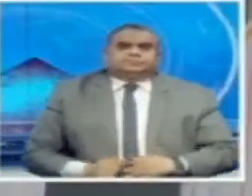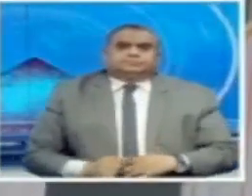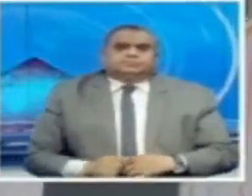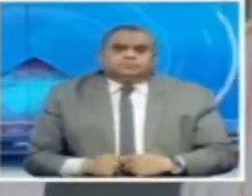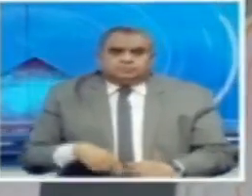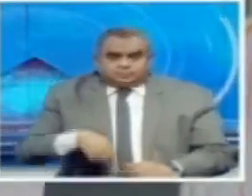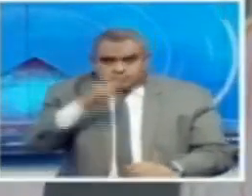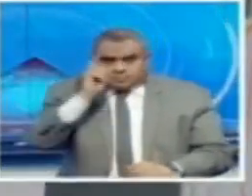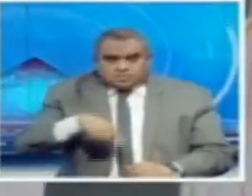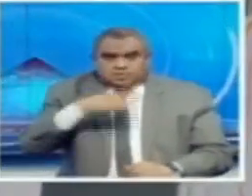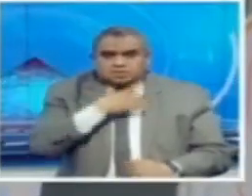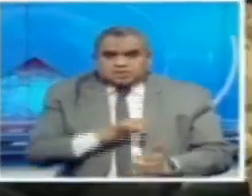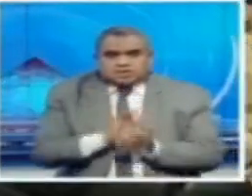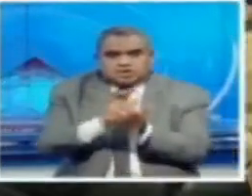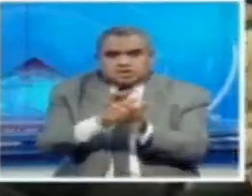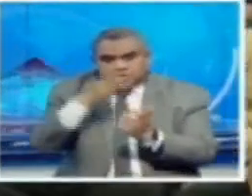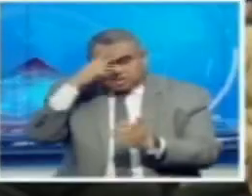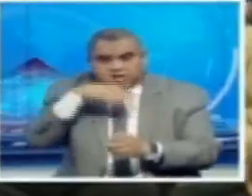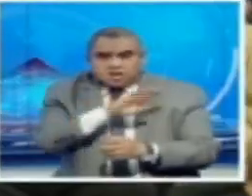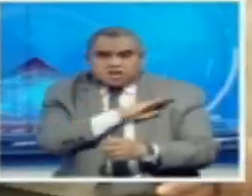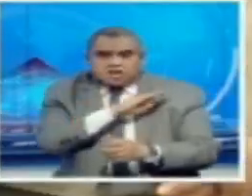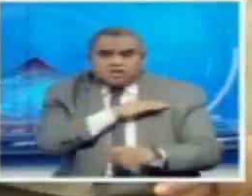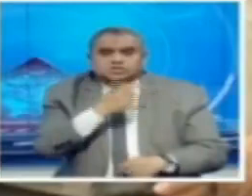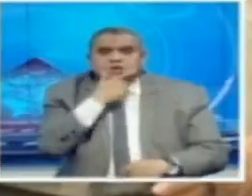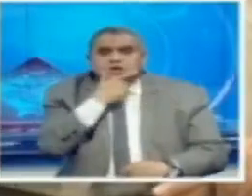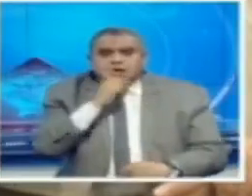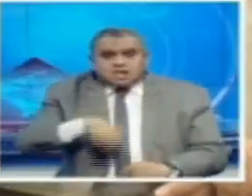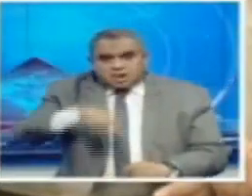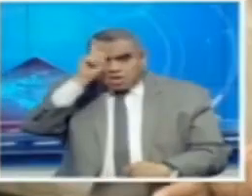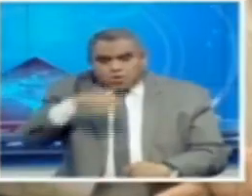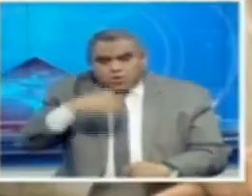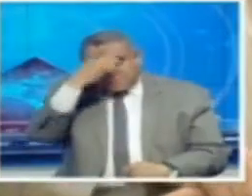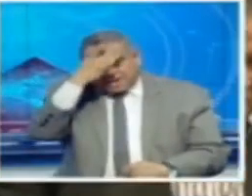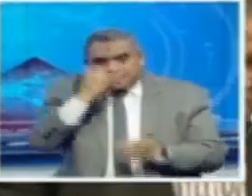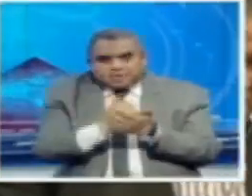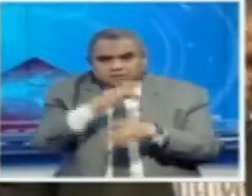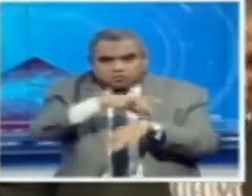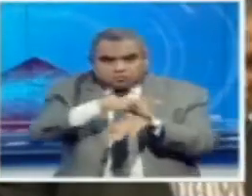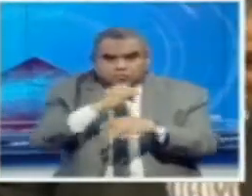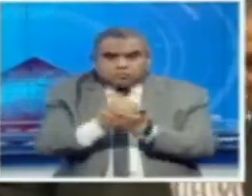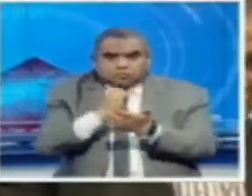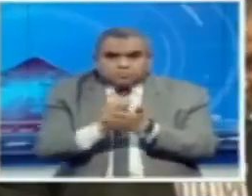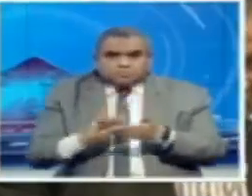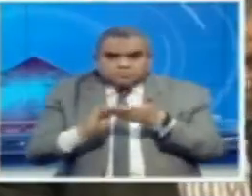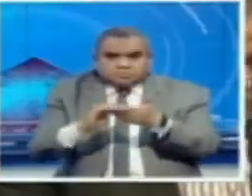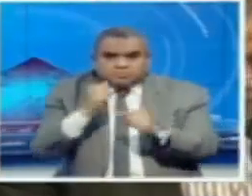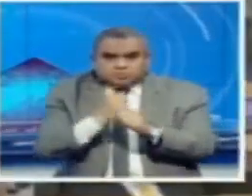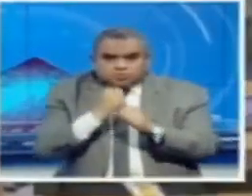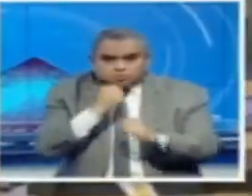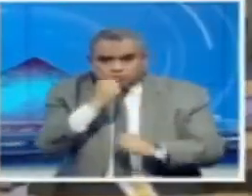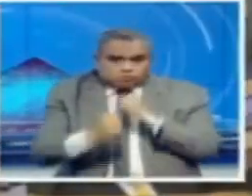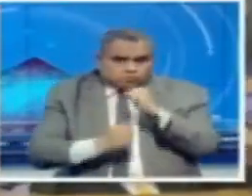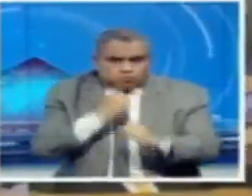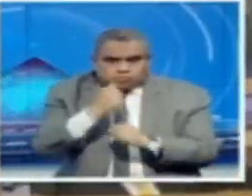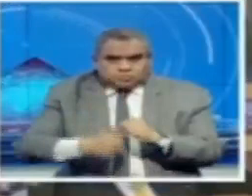جاء يوم التكريم لأعضاء الجيش الأبيض من التمريض المصري في اليوم العالمي للتمريض هذا العام، ليؤكد على الدور والجهد المضني